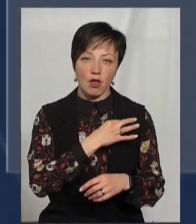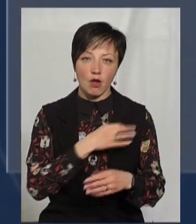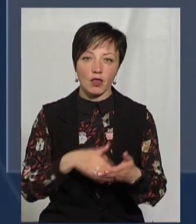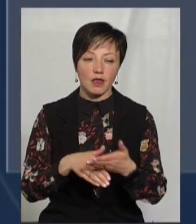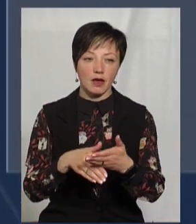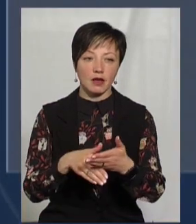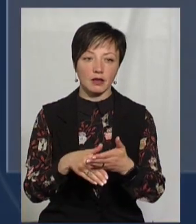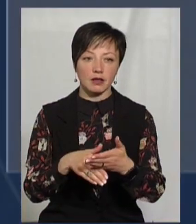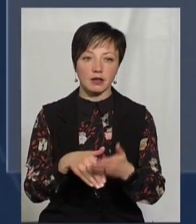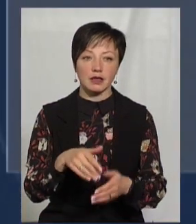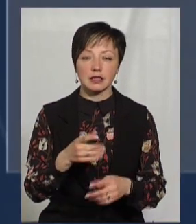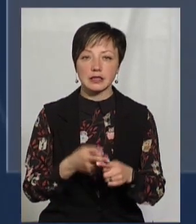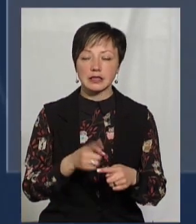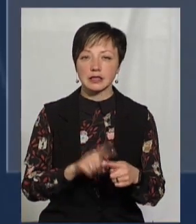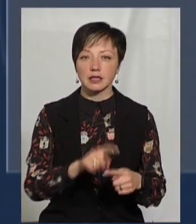Наші волонтери – це,